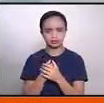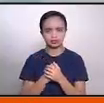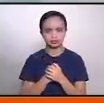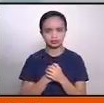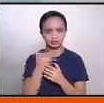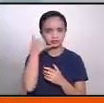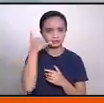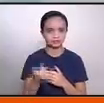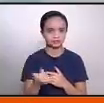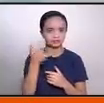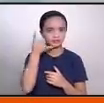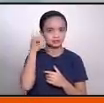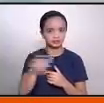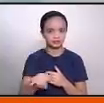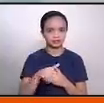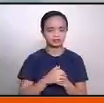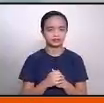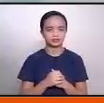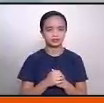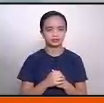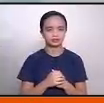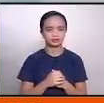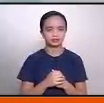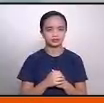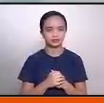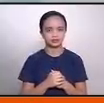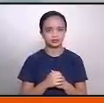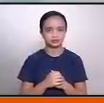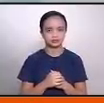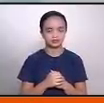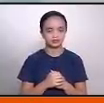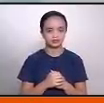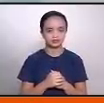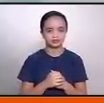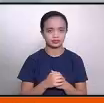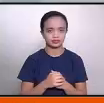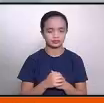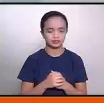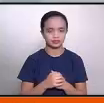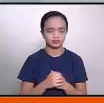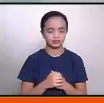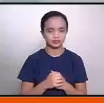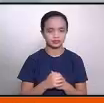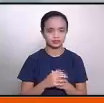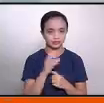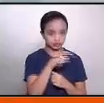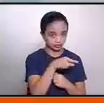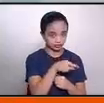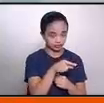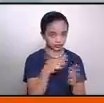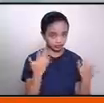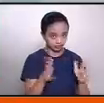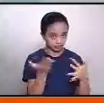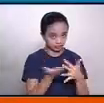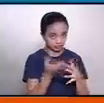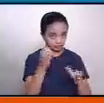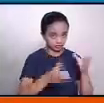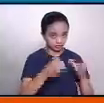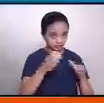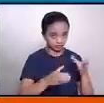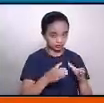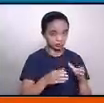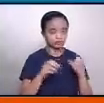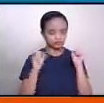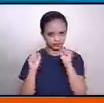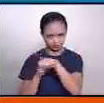Pinatay. Okay. kayo ba ay nag-file na ng kasong bawsi?